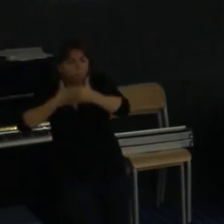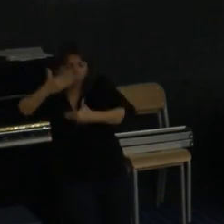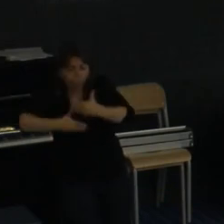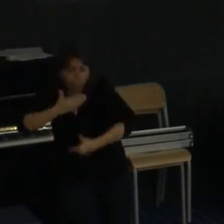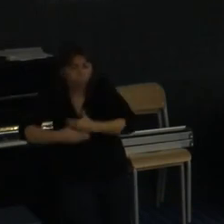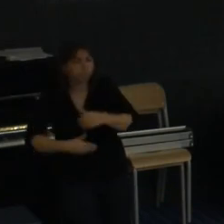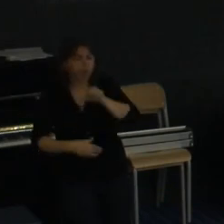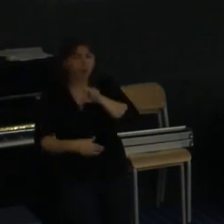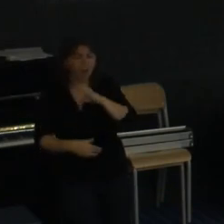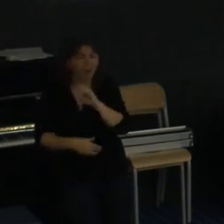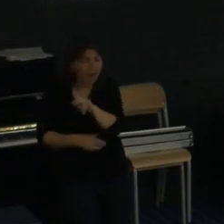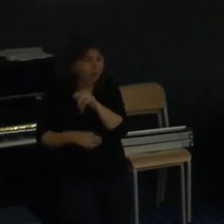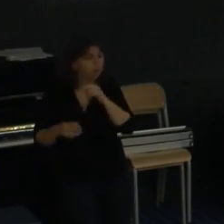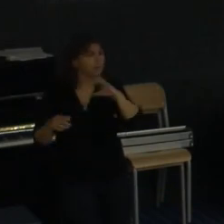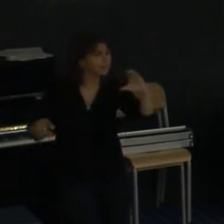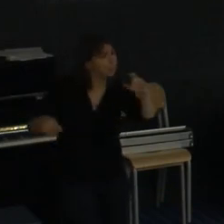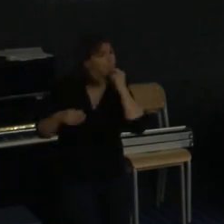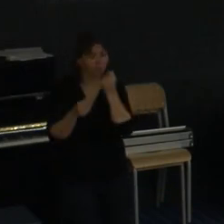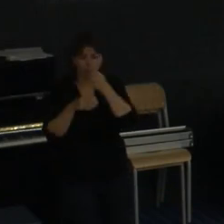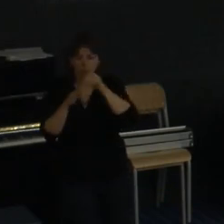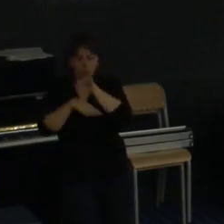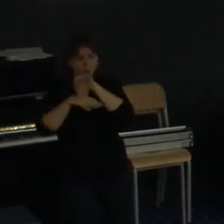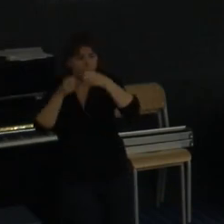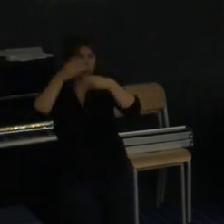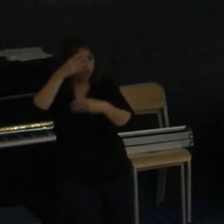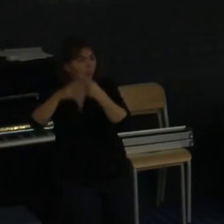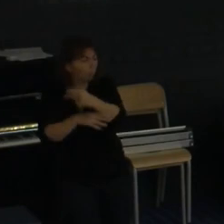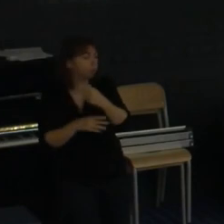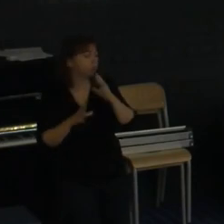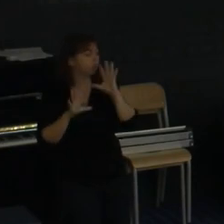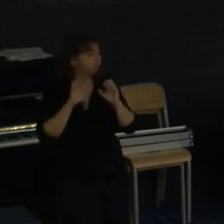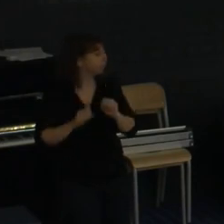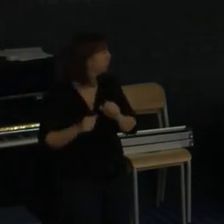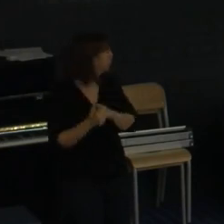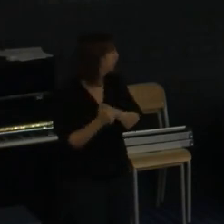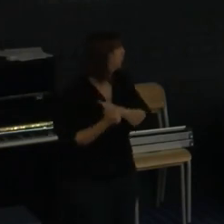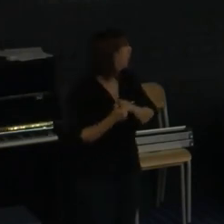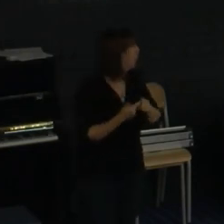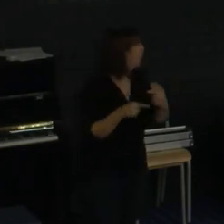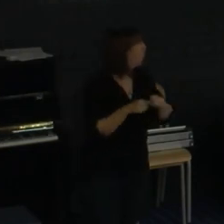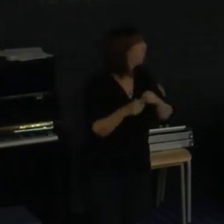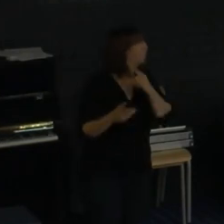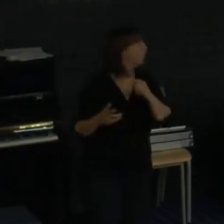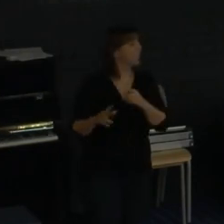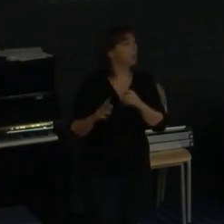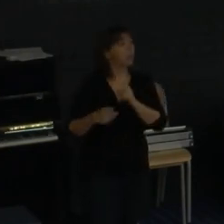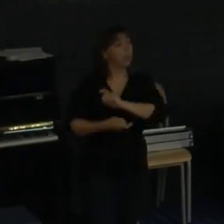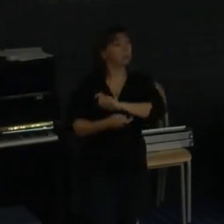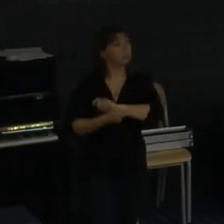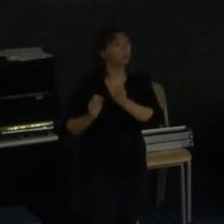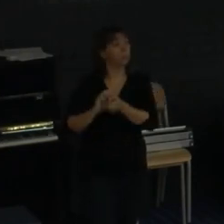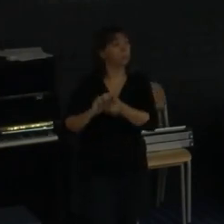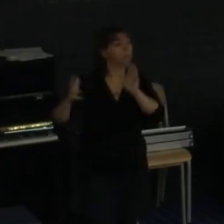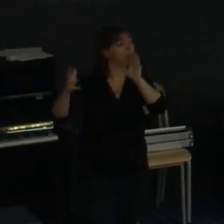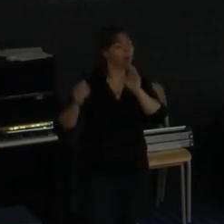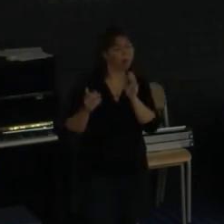etc., les états des structures et autres. Aussi expliquer un peu ce que fait le débugger Python. Non pas simplement une